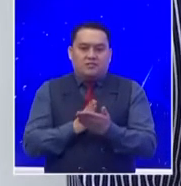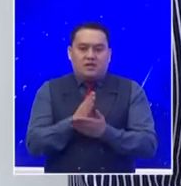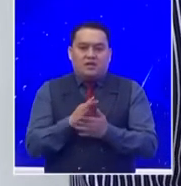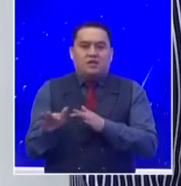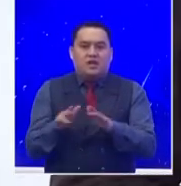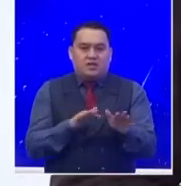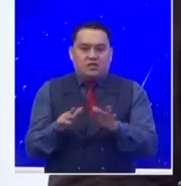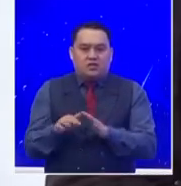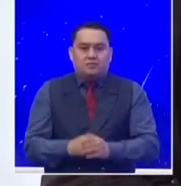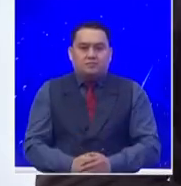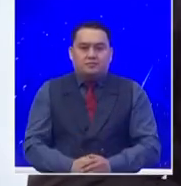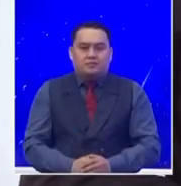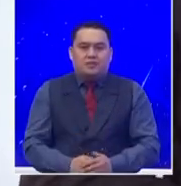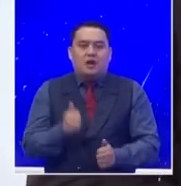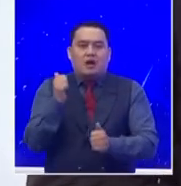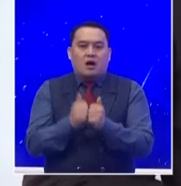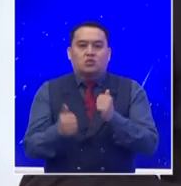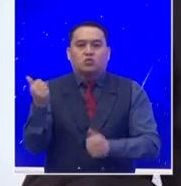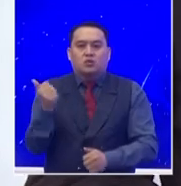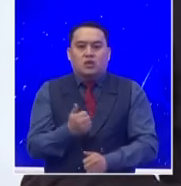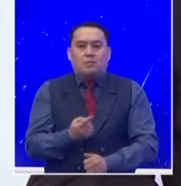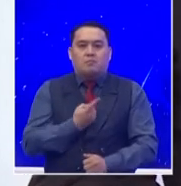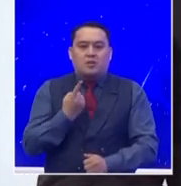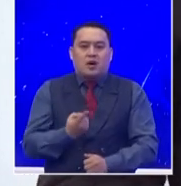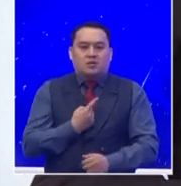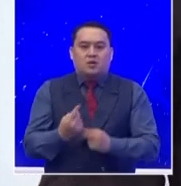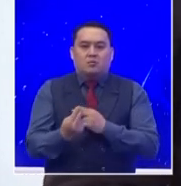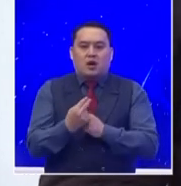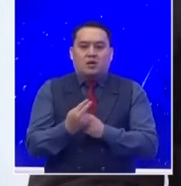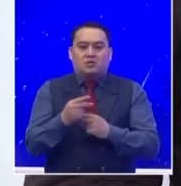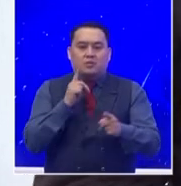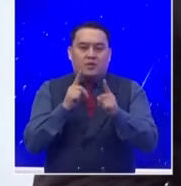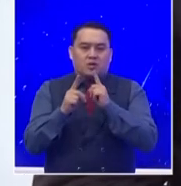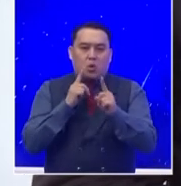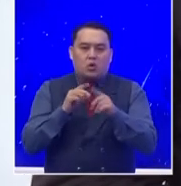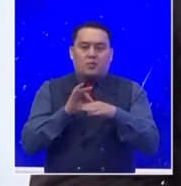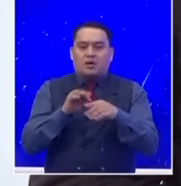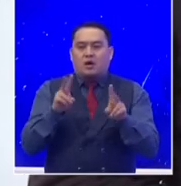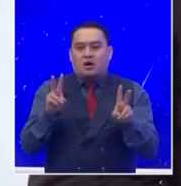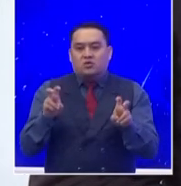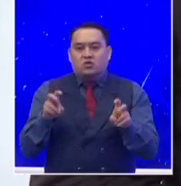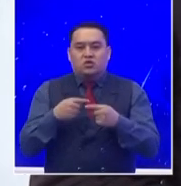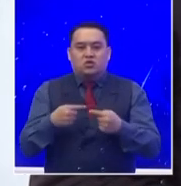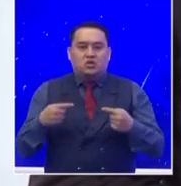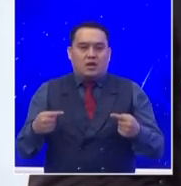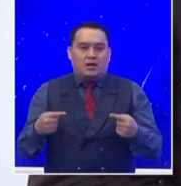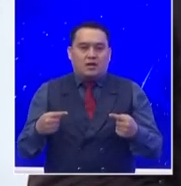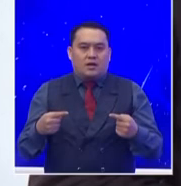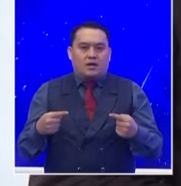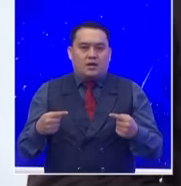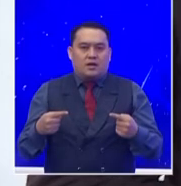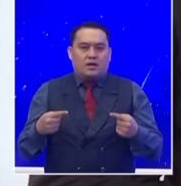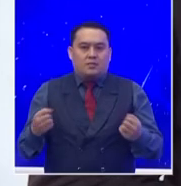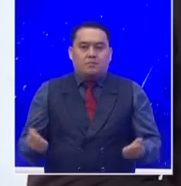деятельности. Каждую неделю проводятся мастер-классы, семинары, круглые столы на различные темы, то есть для